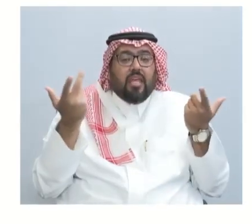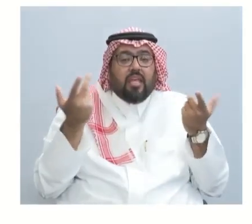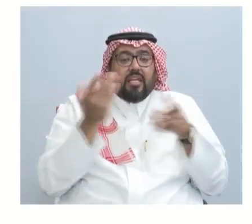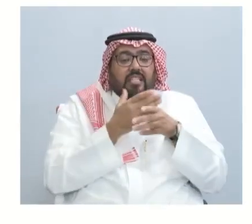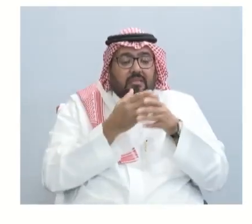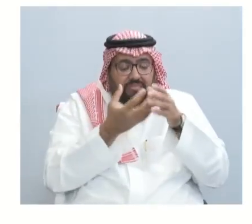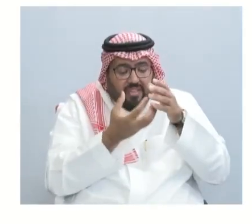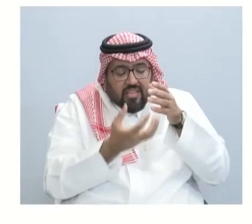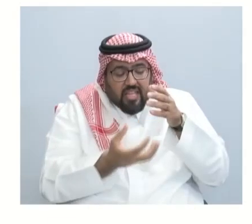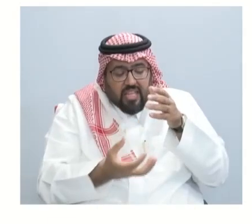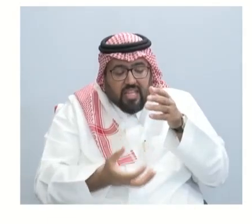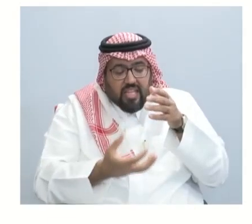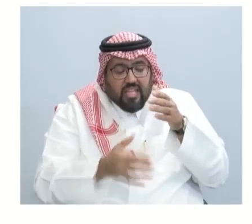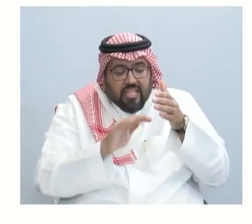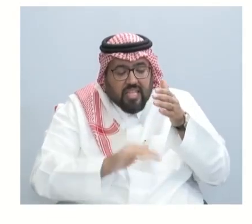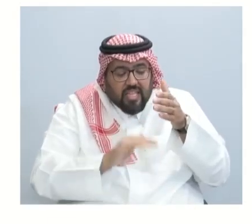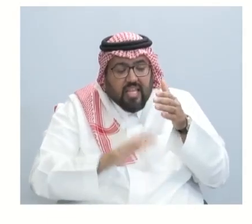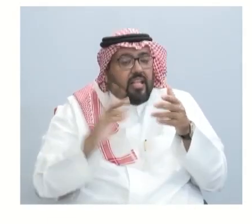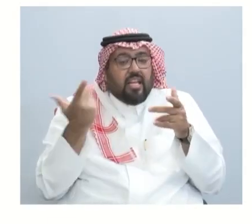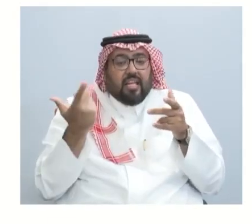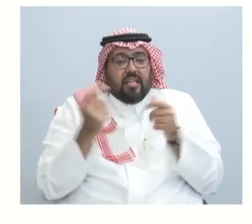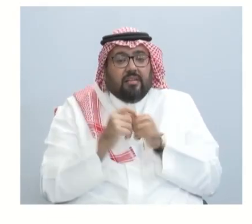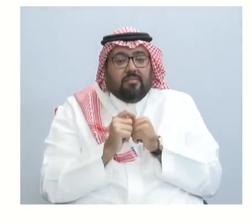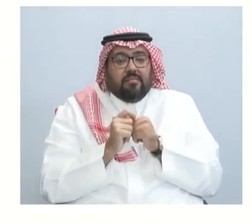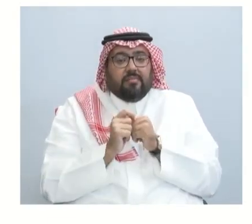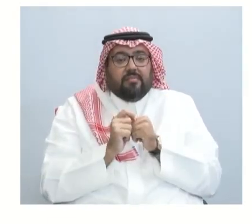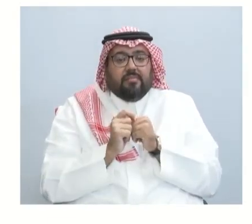هذه العوالق الى قاع الاناء